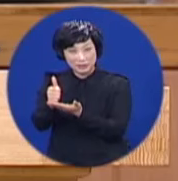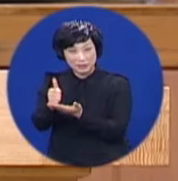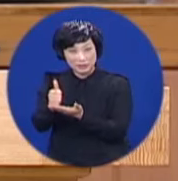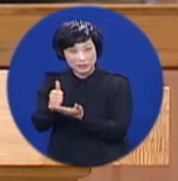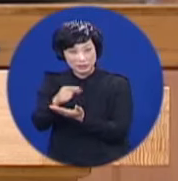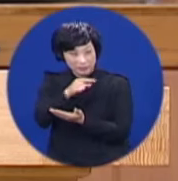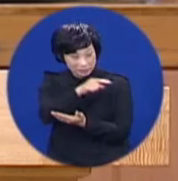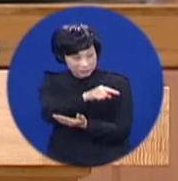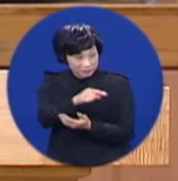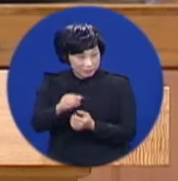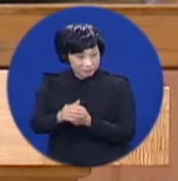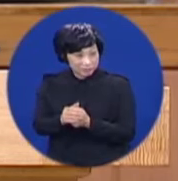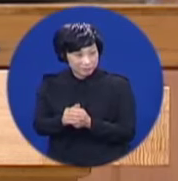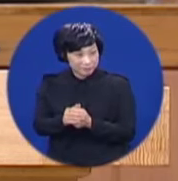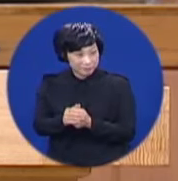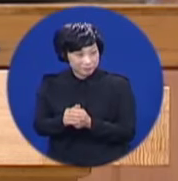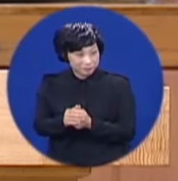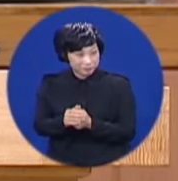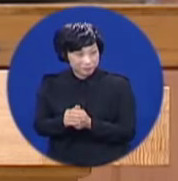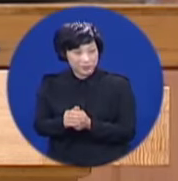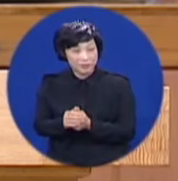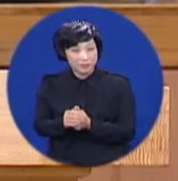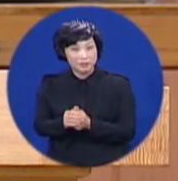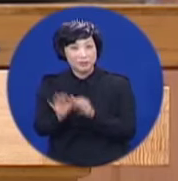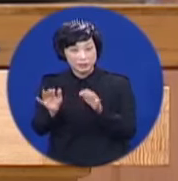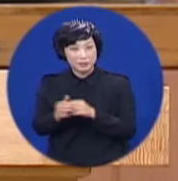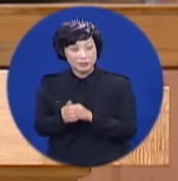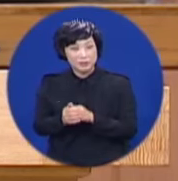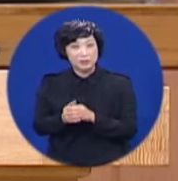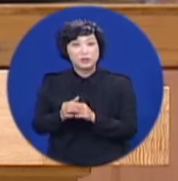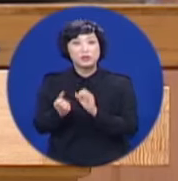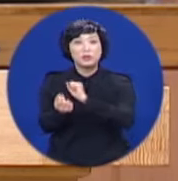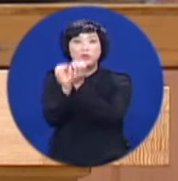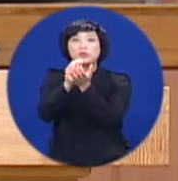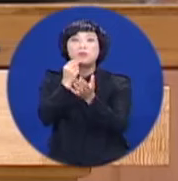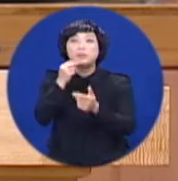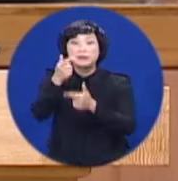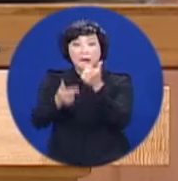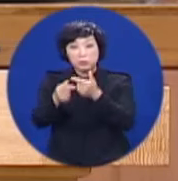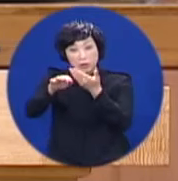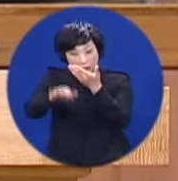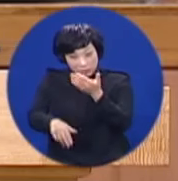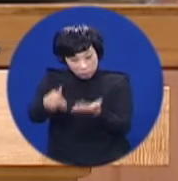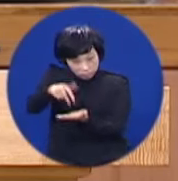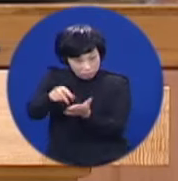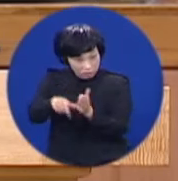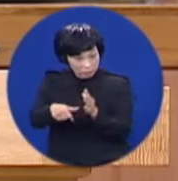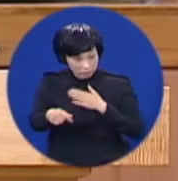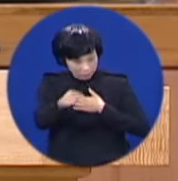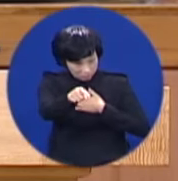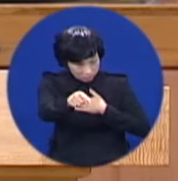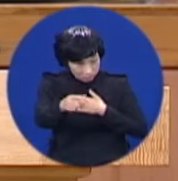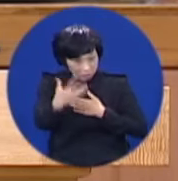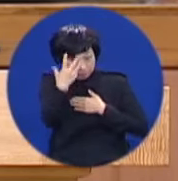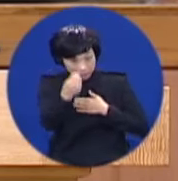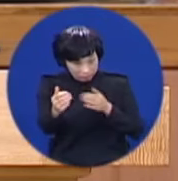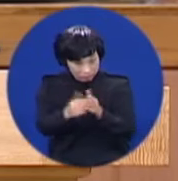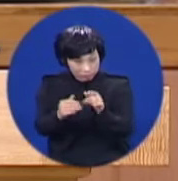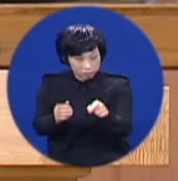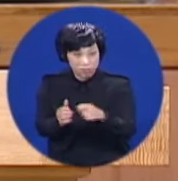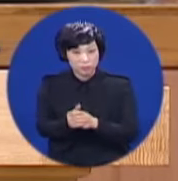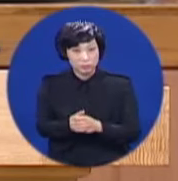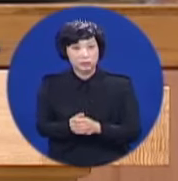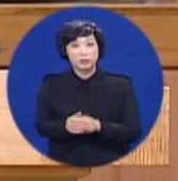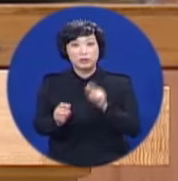네가 무화과나무 나무 아래 있을 때 내가 너를 보았다. 너는 간사함이